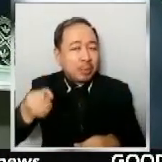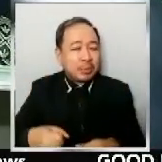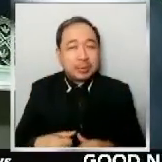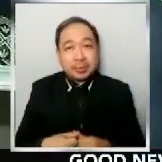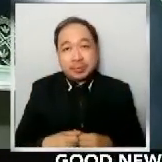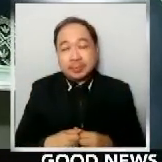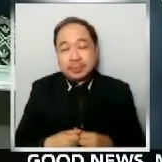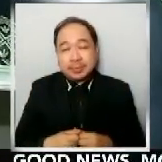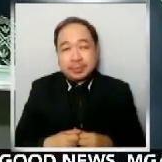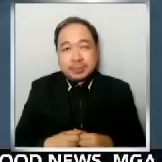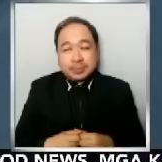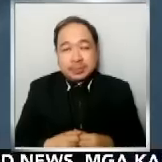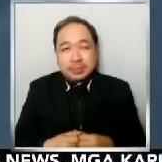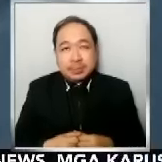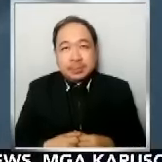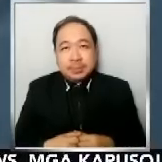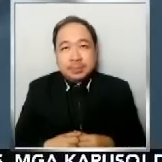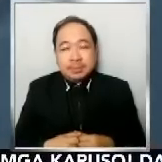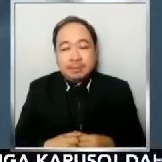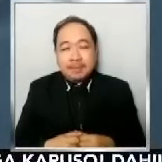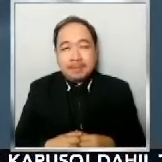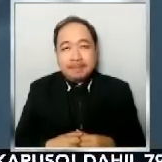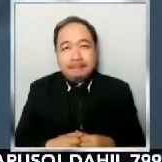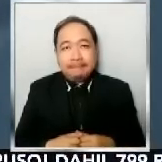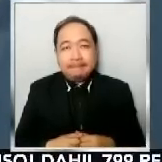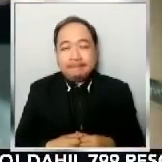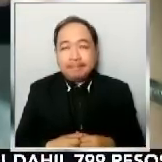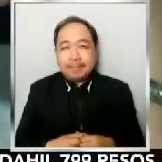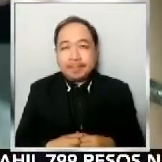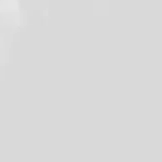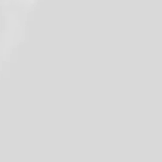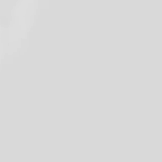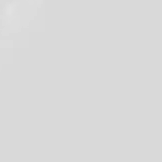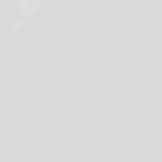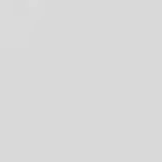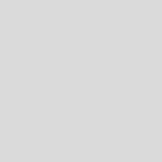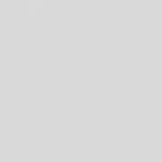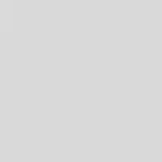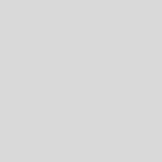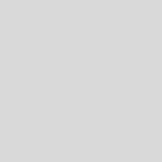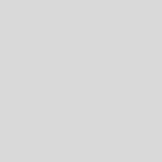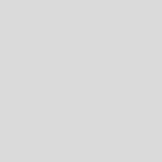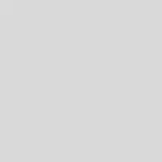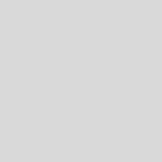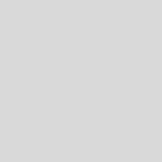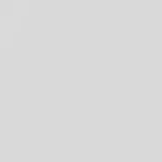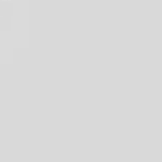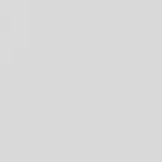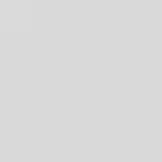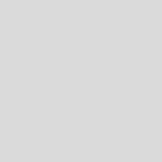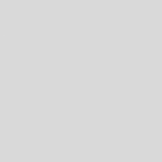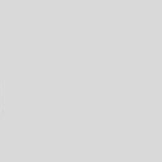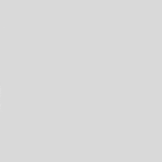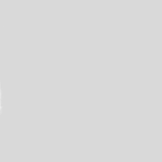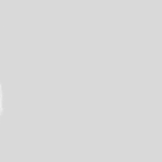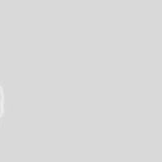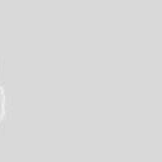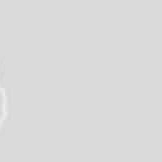News, Oscar Oida, nakatutok, 24 oras. I am